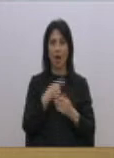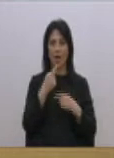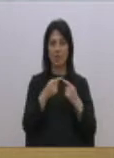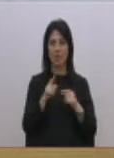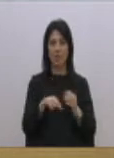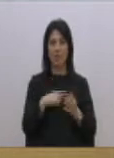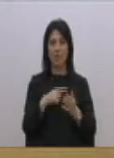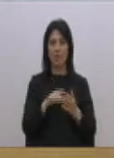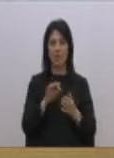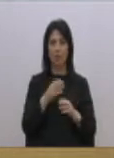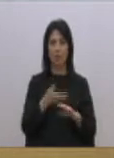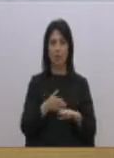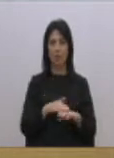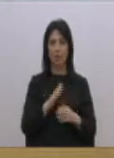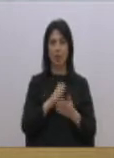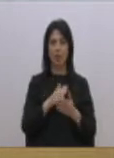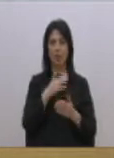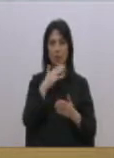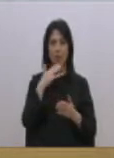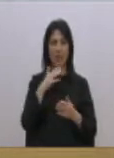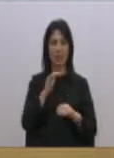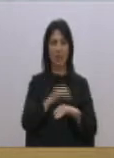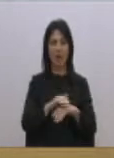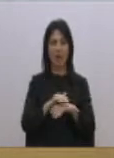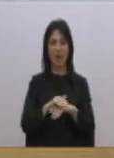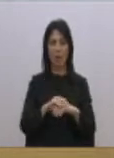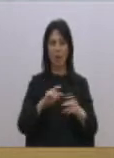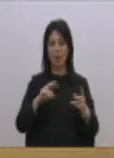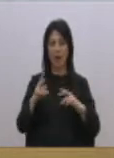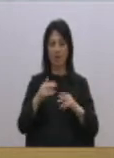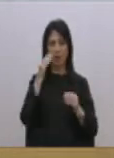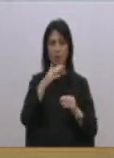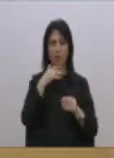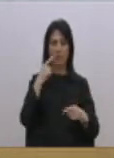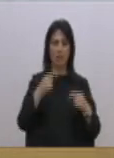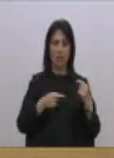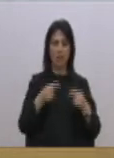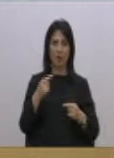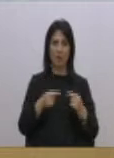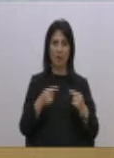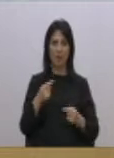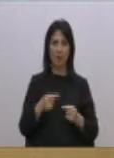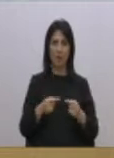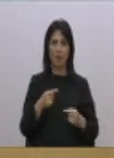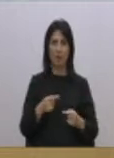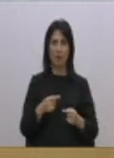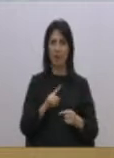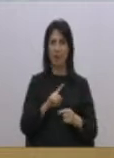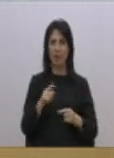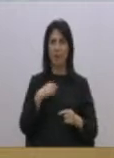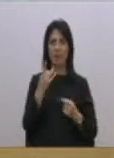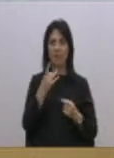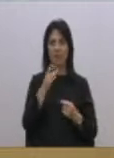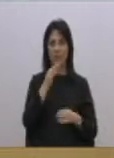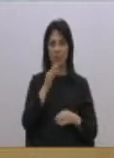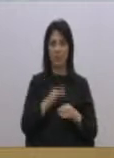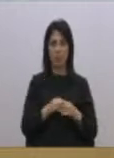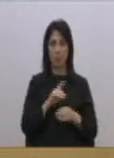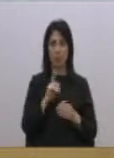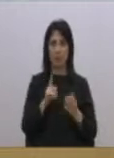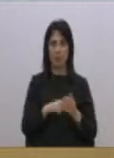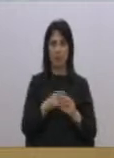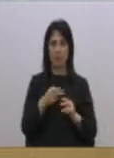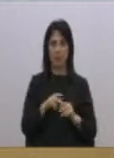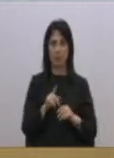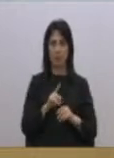რთულია კითხზე, ხო, რთული არის. ბევრი არგუმენტი გაიცვალა ბოლო დღეების განმავლობაში. მაგრამ მე მაინც მინდა შევეხობის საკითხს,